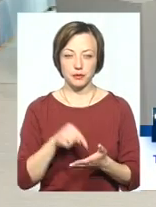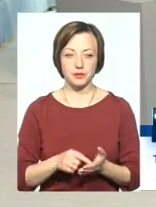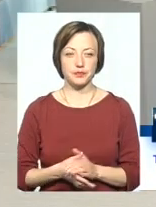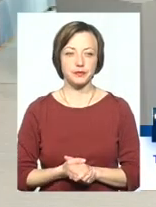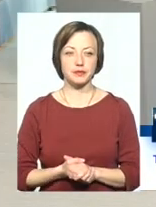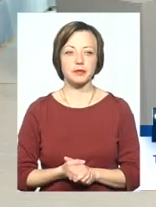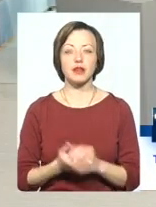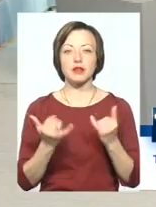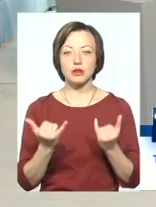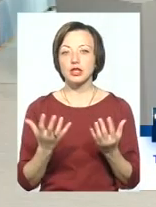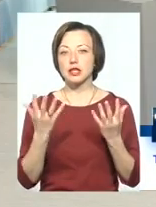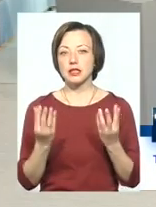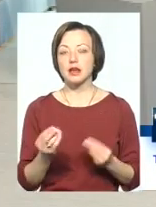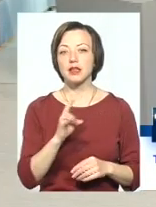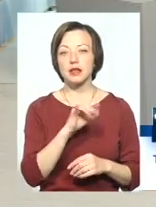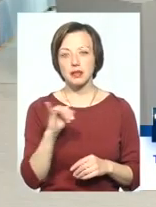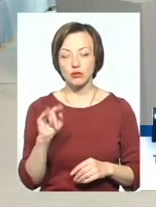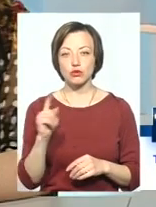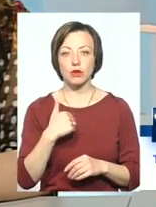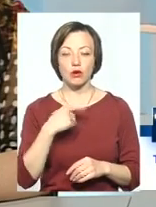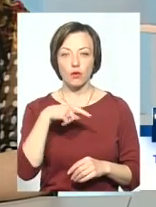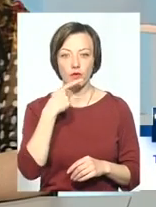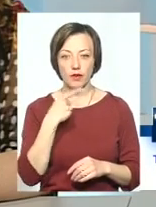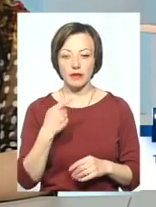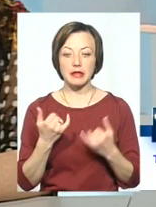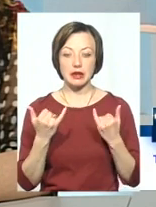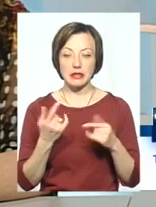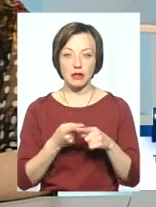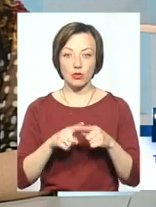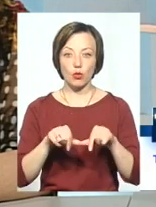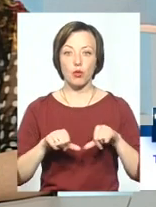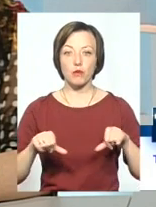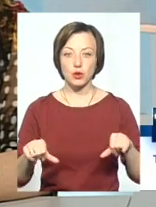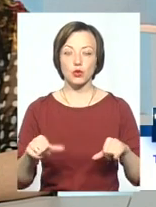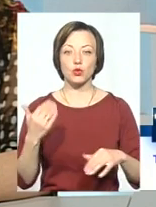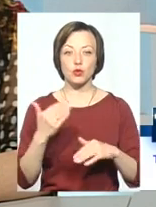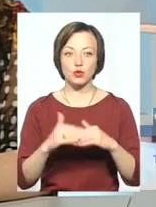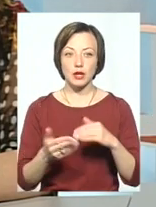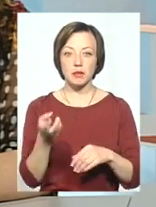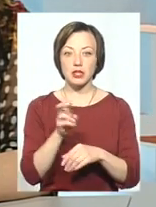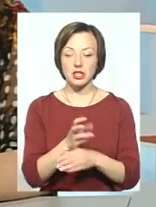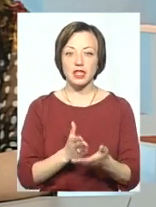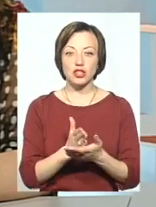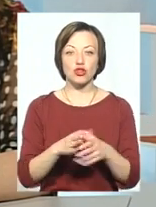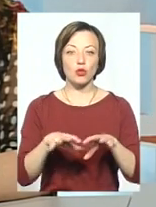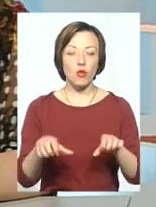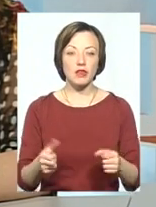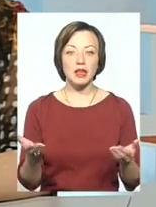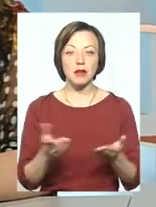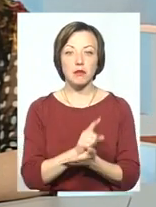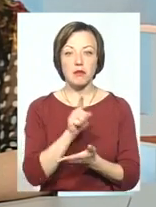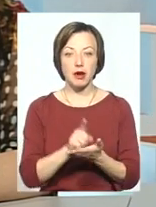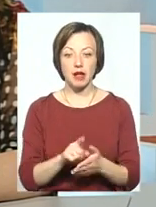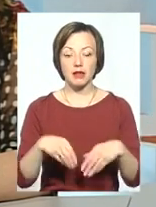на сьогодні? на сьогоднішній день ні. Я чого і говорив, що на дану комісію вже прийшли ті чиновники, ті чиновники, які